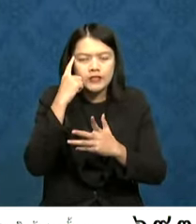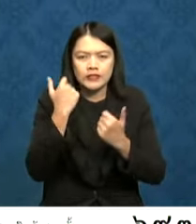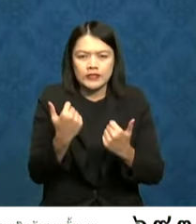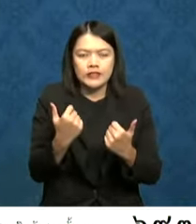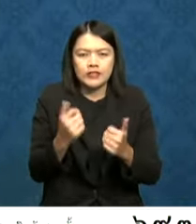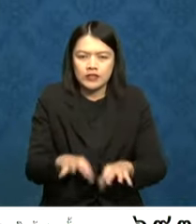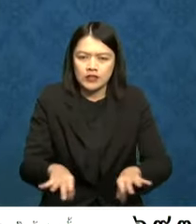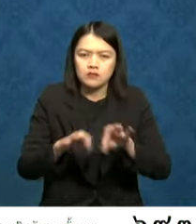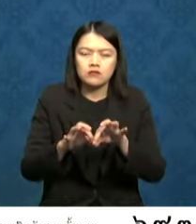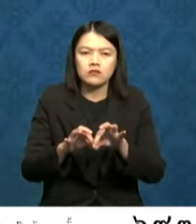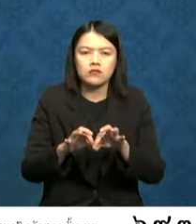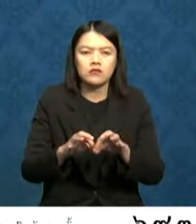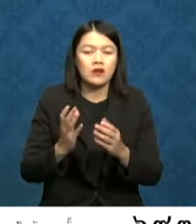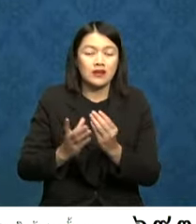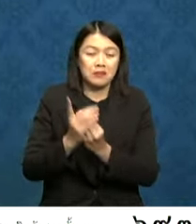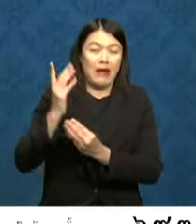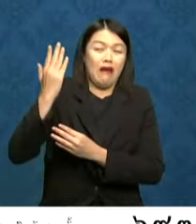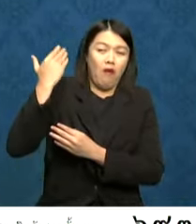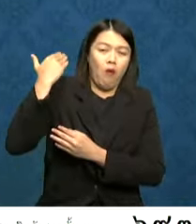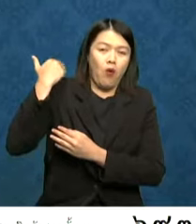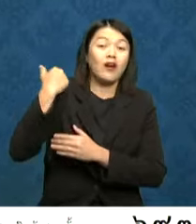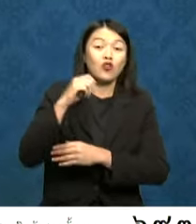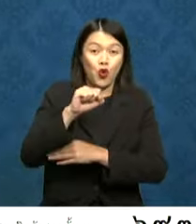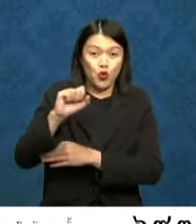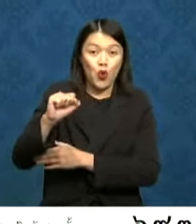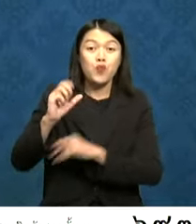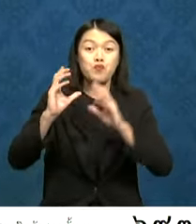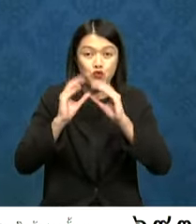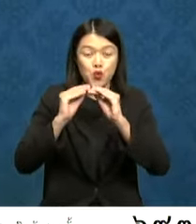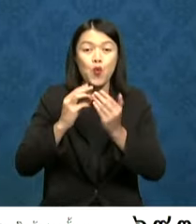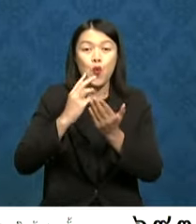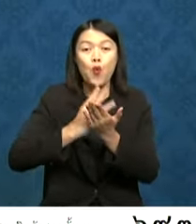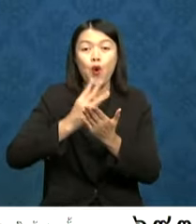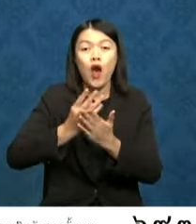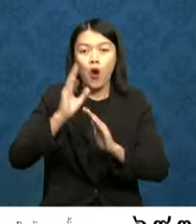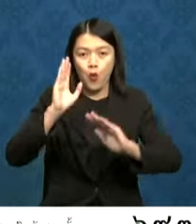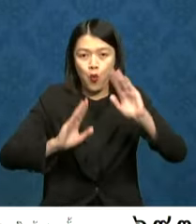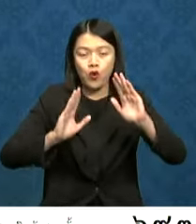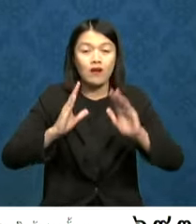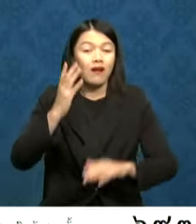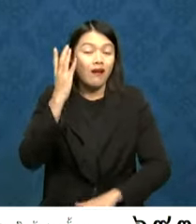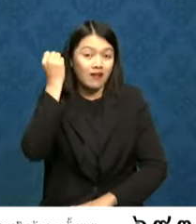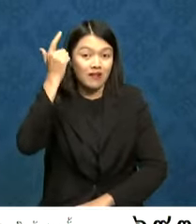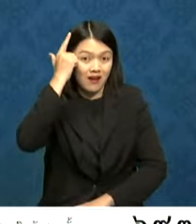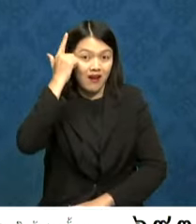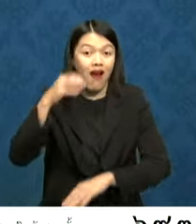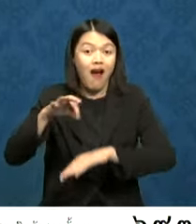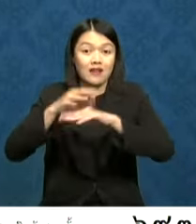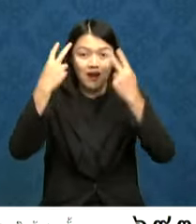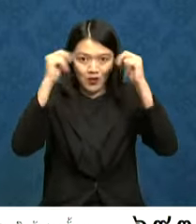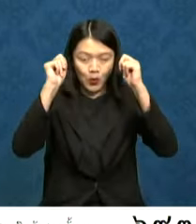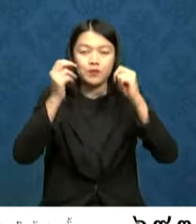ครับไม่กี่สัปดาห์ก่อนก่อนหน้าสภาผู้แดนราษฎรมีวาระโหวตคุณแพทองธาชินวัตรเป็นนายก